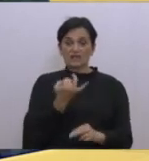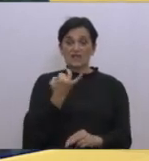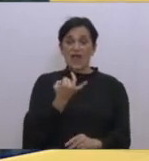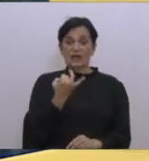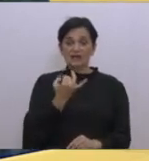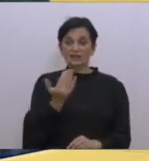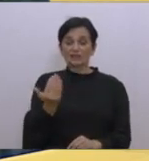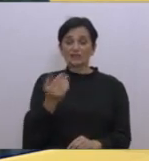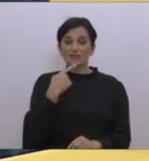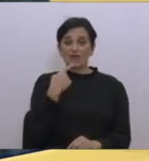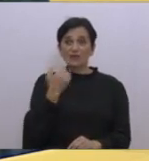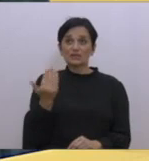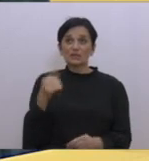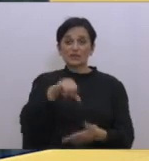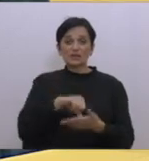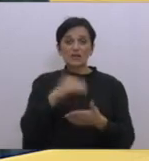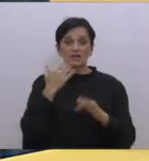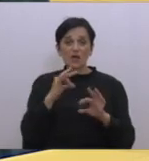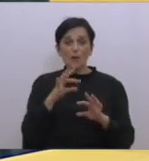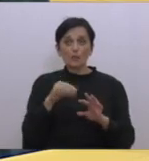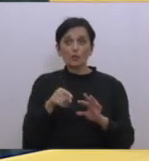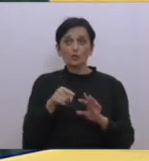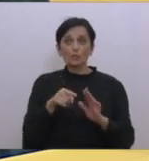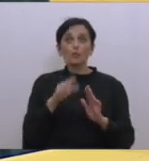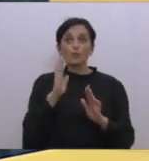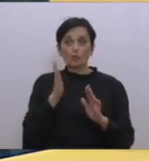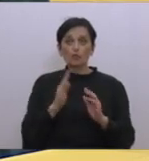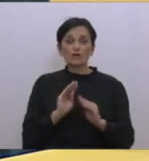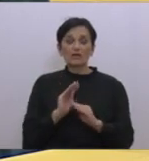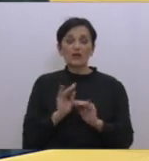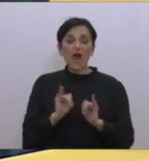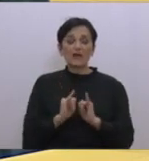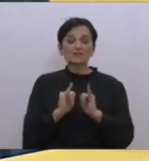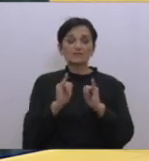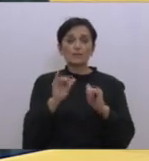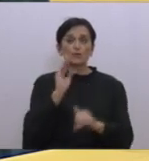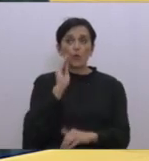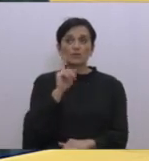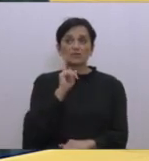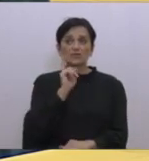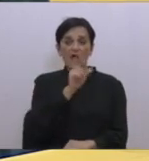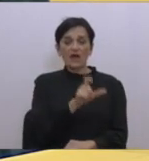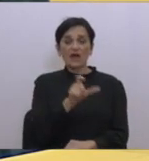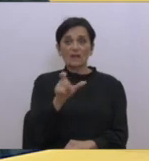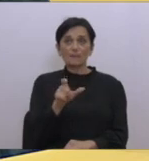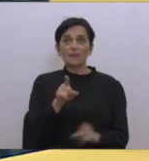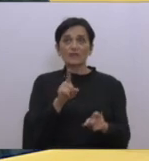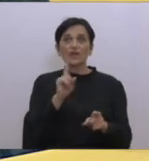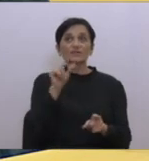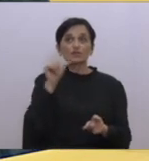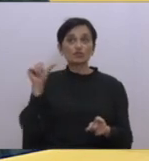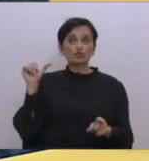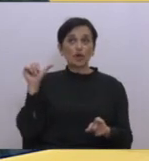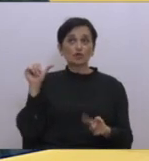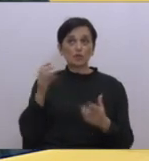თქვენს გამოსვლაში, ბევრად უფრო გაიზრდება, როდესაც ახალგაზრდას გარდა იმისა რომ ის რაც შარშანი ვიღეთ